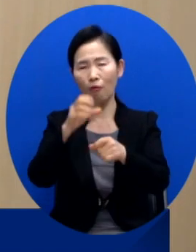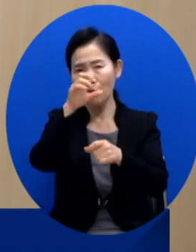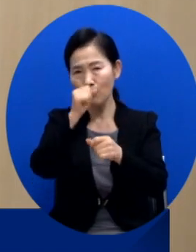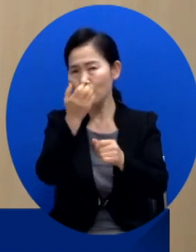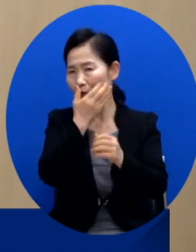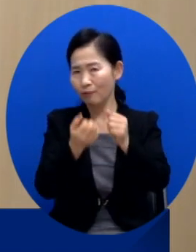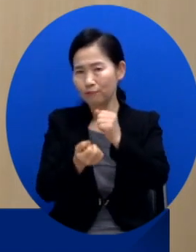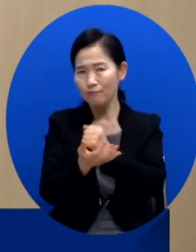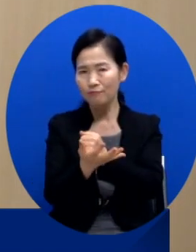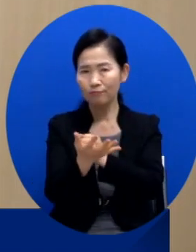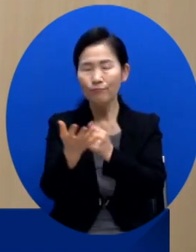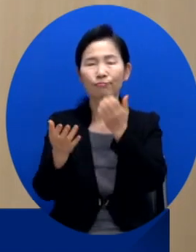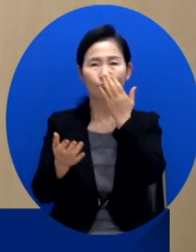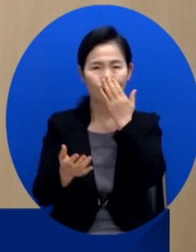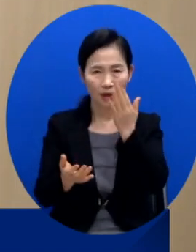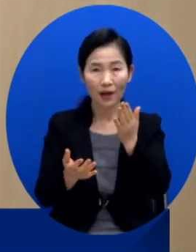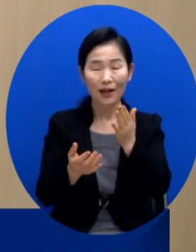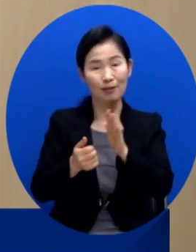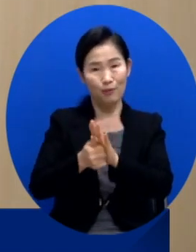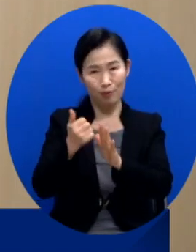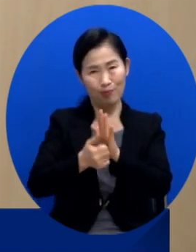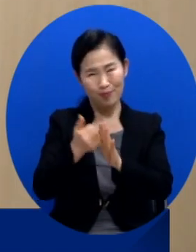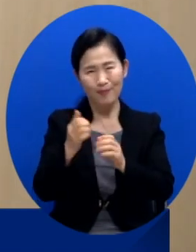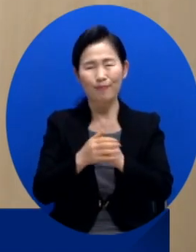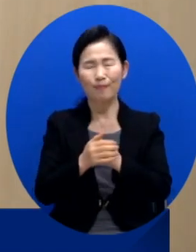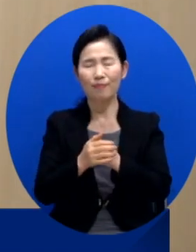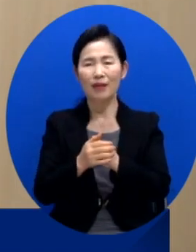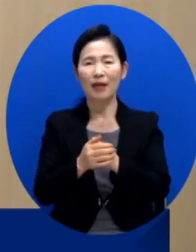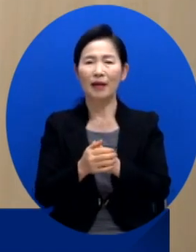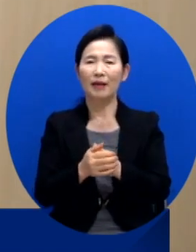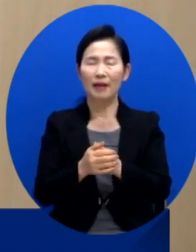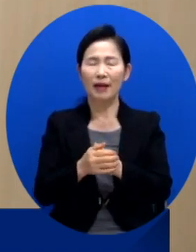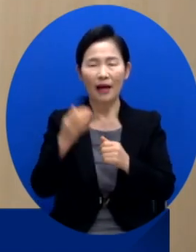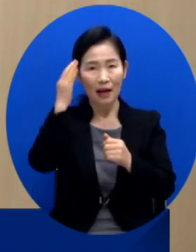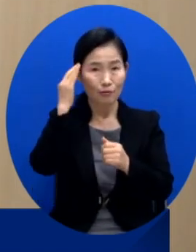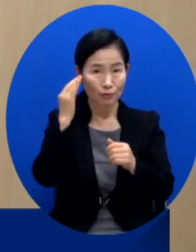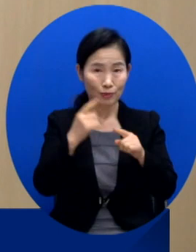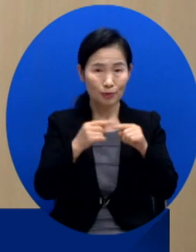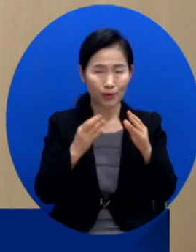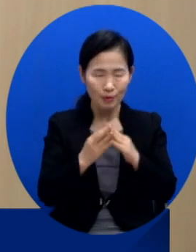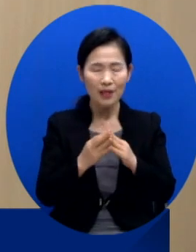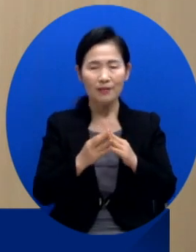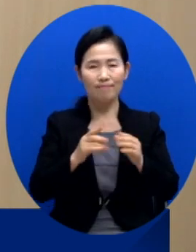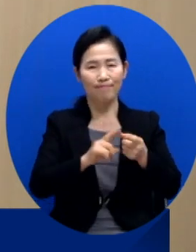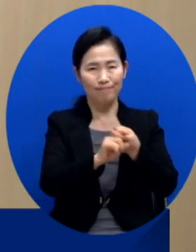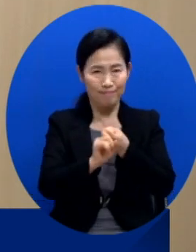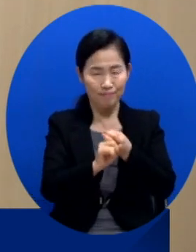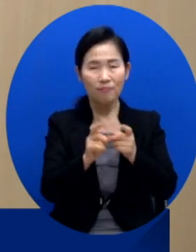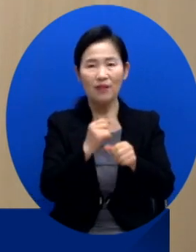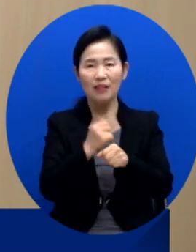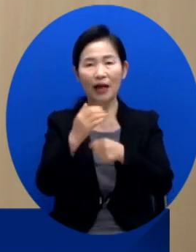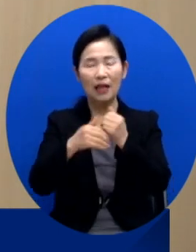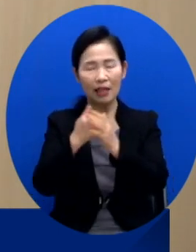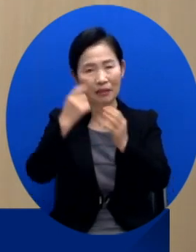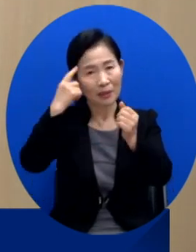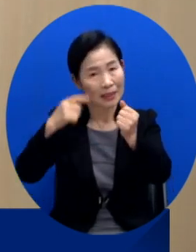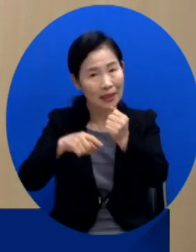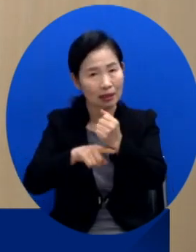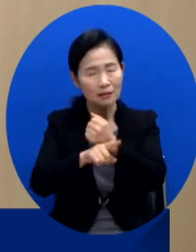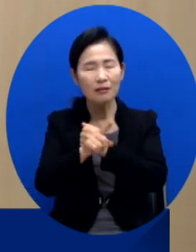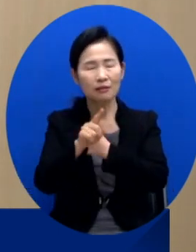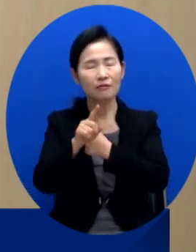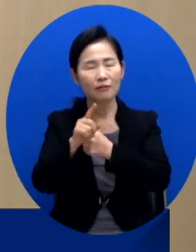있으니까 그 소망을 가지고 먼저 한국교회가 연합해서 하나님의 뜻을 구하면서 기도했으면